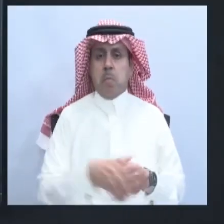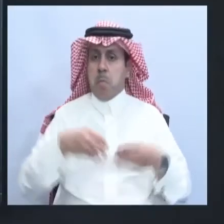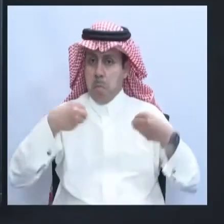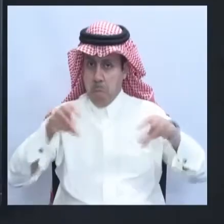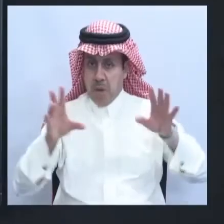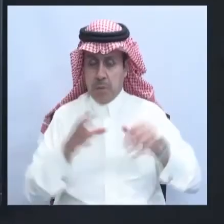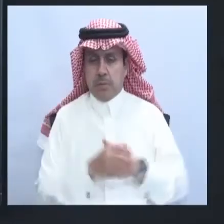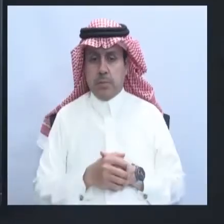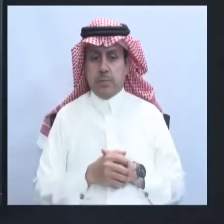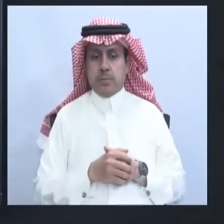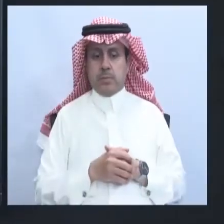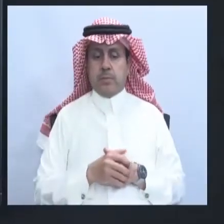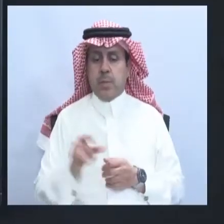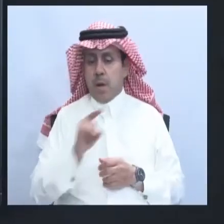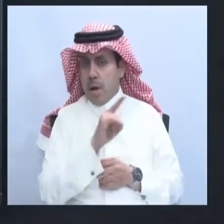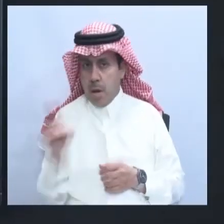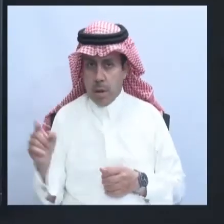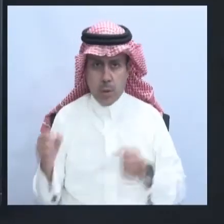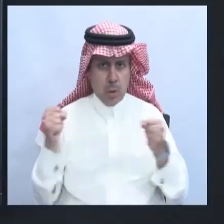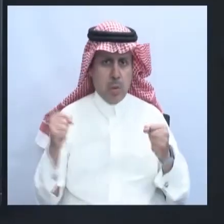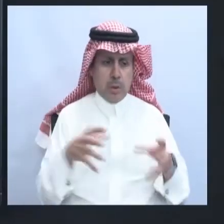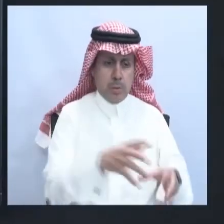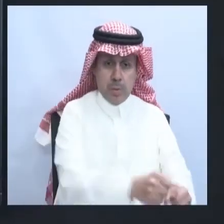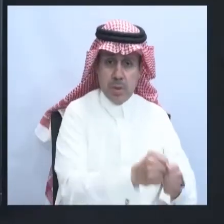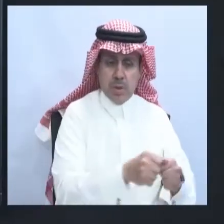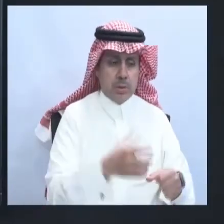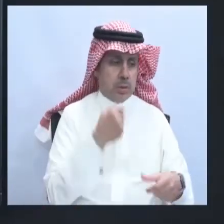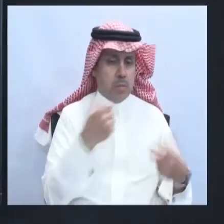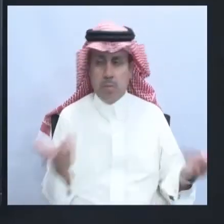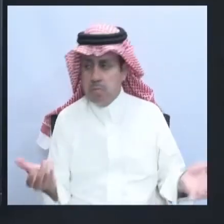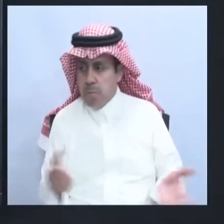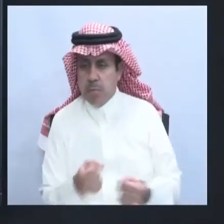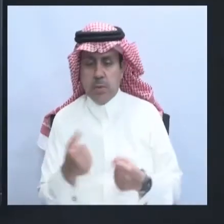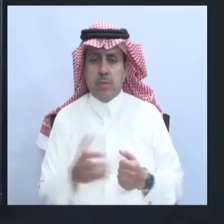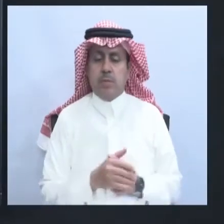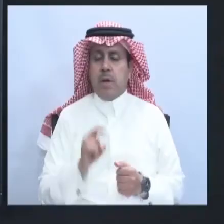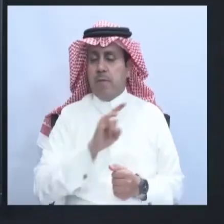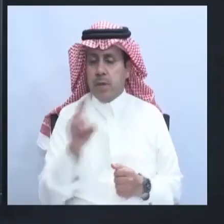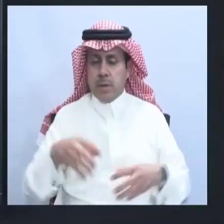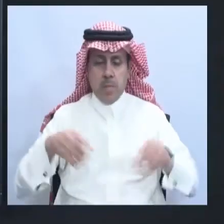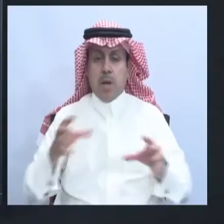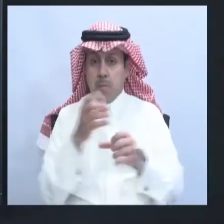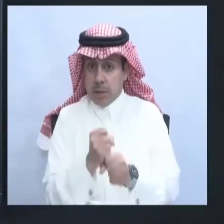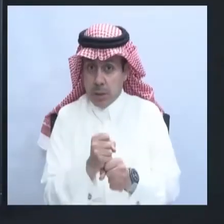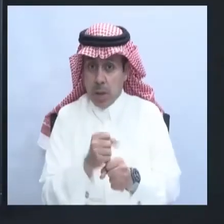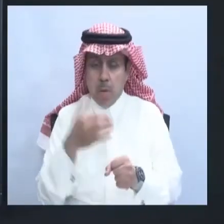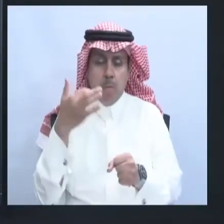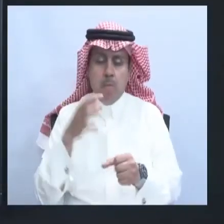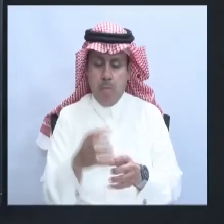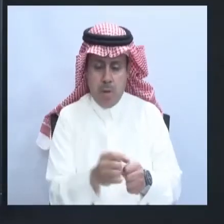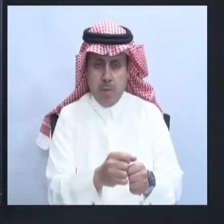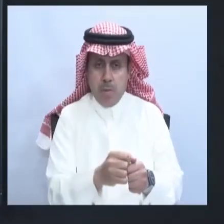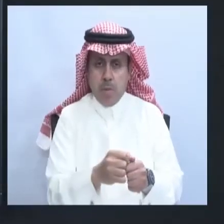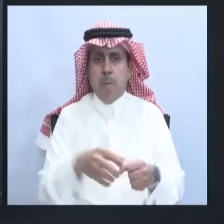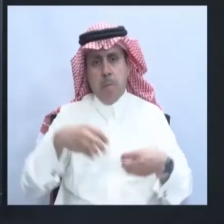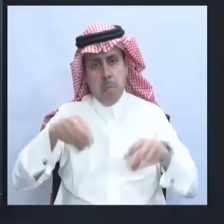كل هذه لا يقدر البائع على تسليمها للمشتري فلا يصح البيع حينئذ ايضا ناتي الى الشرط الذي